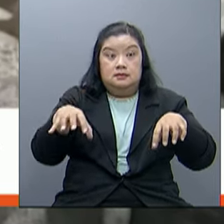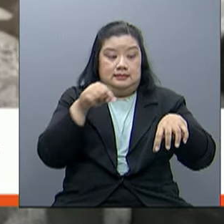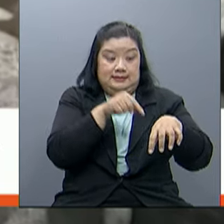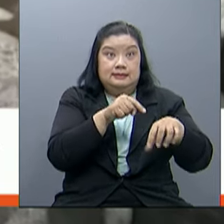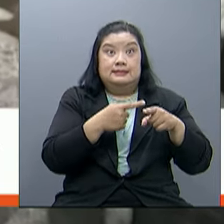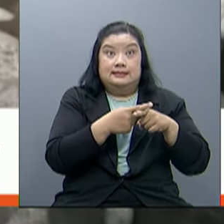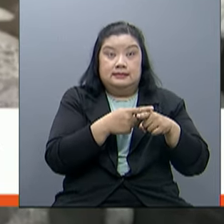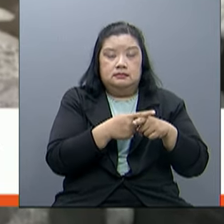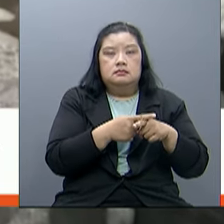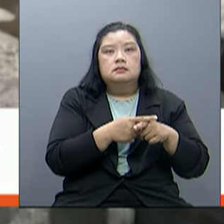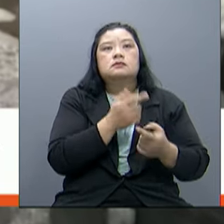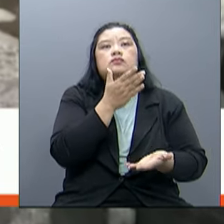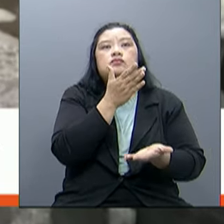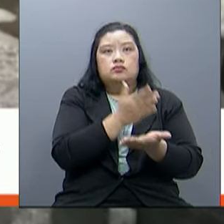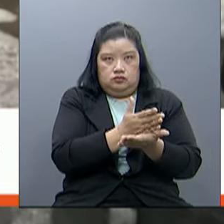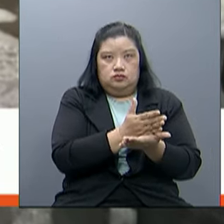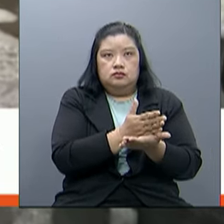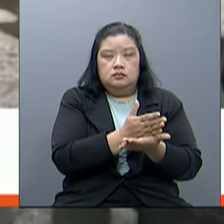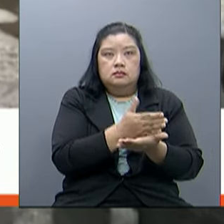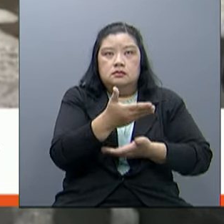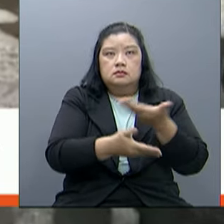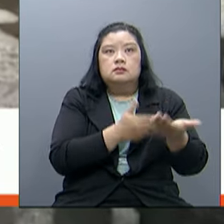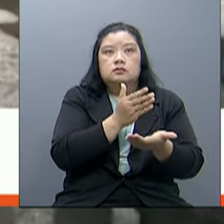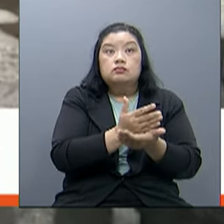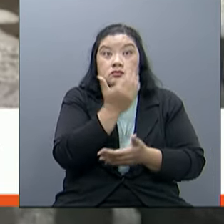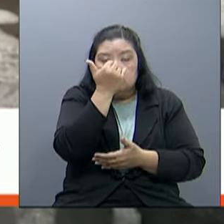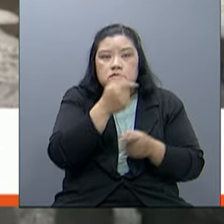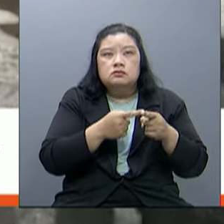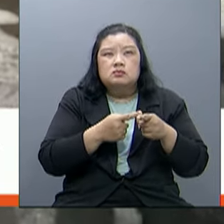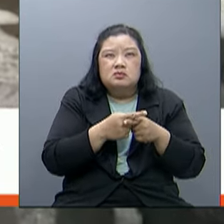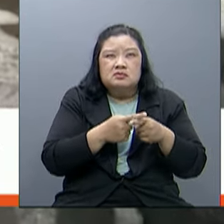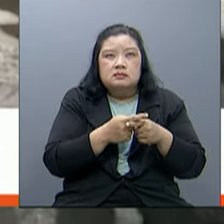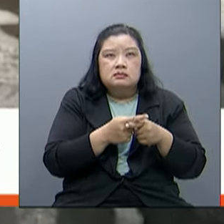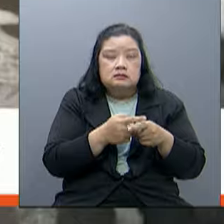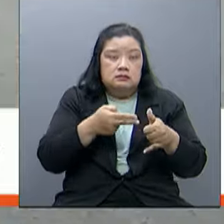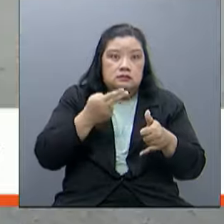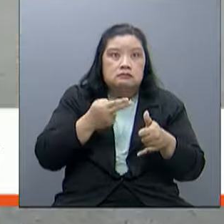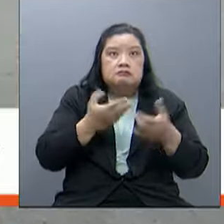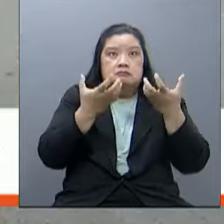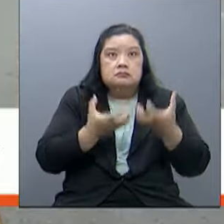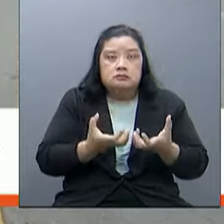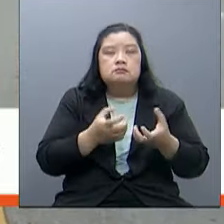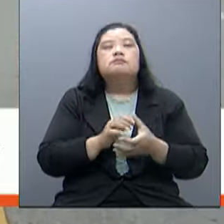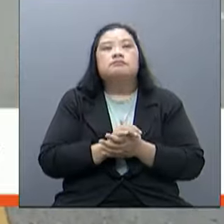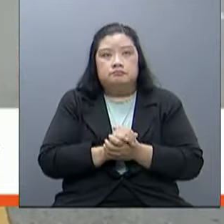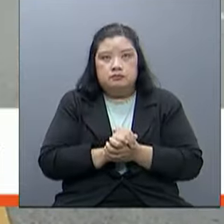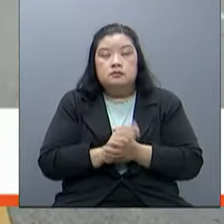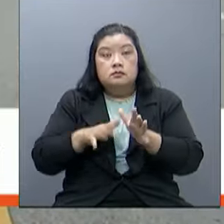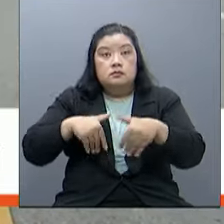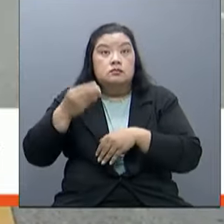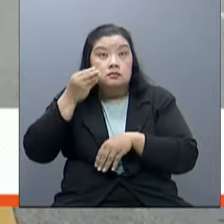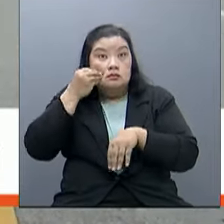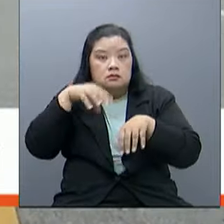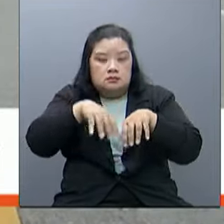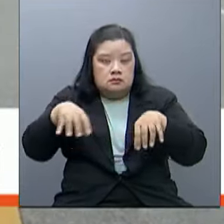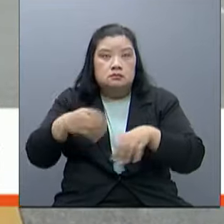ต้องหยุดกิจการไปชั่วคราวค่ะเนื่องจากคนที่ถูกยิงที่หน้าเคาน์เตอร์บาดเจ็บสาหัสชาวบ้านในละแวกนั้น